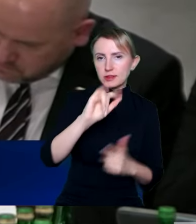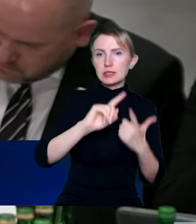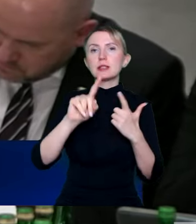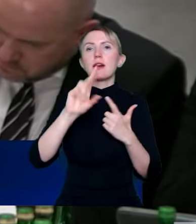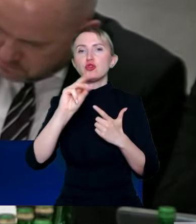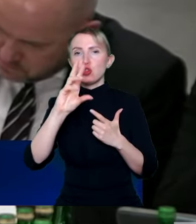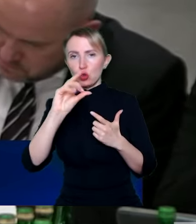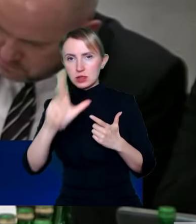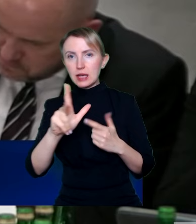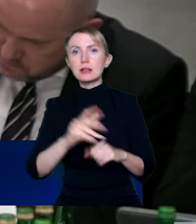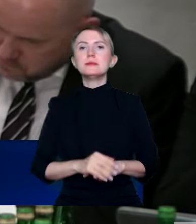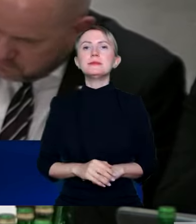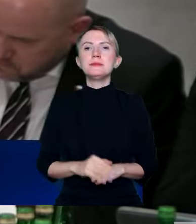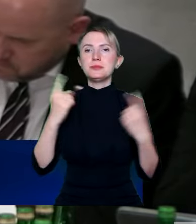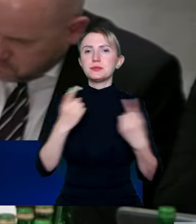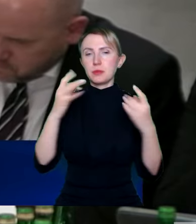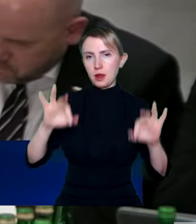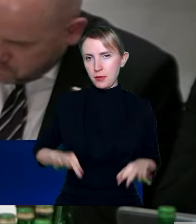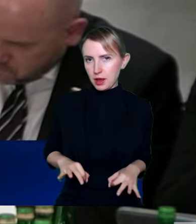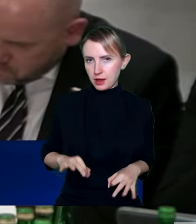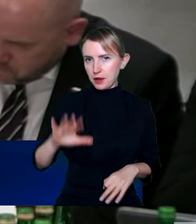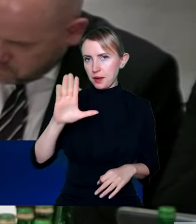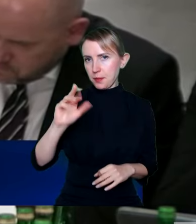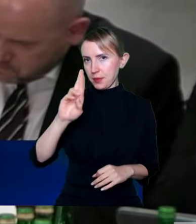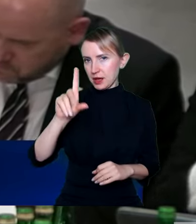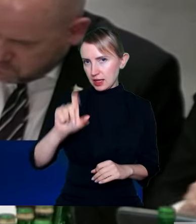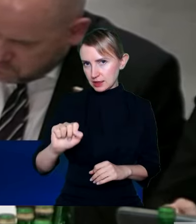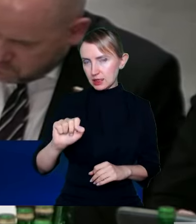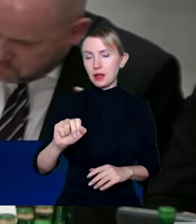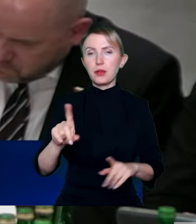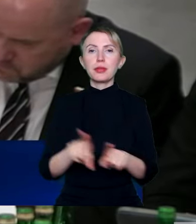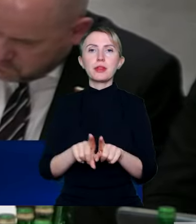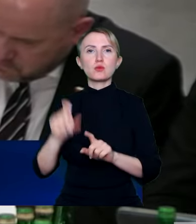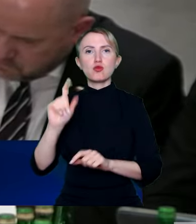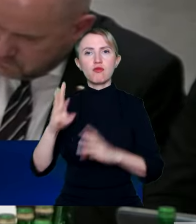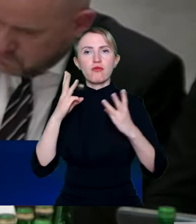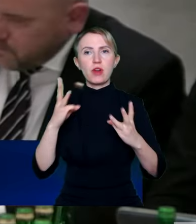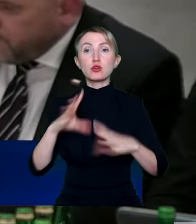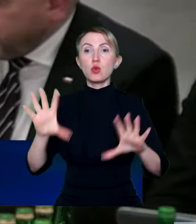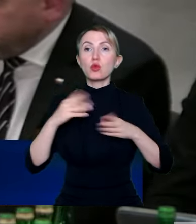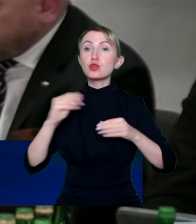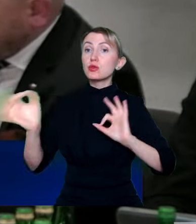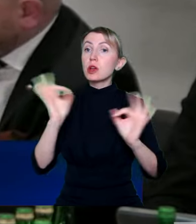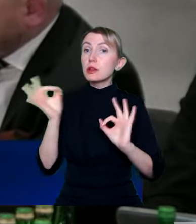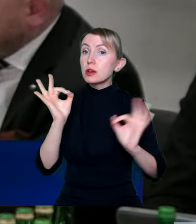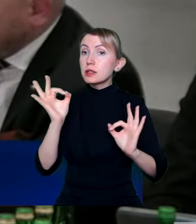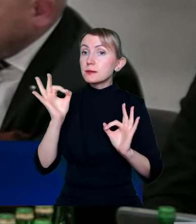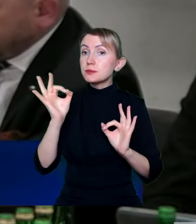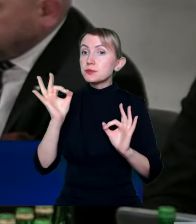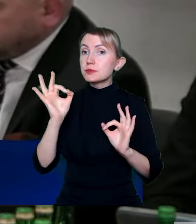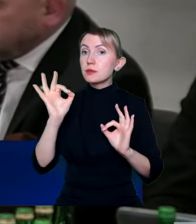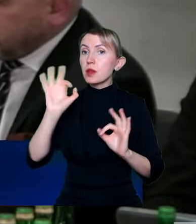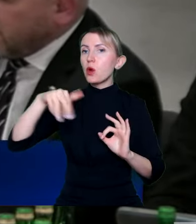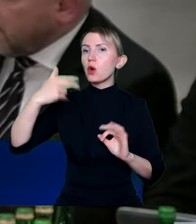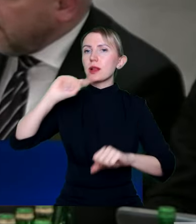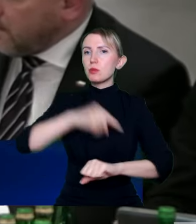Wrzosek, a w przypadku pana Brejzy tutaj istotne jest pozyskanie informacji z odpowiedniego organu, z